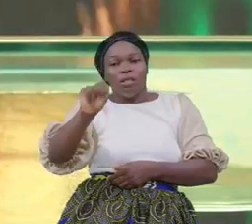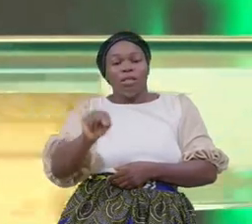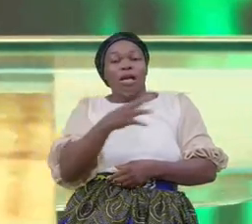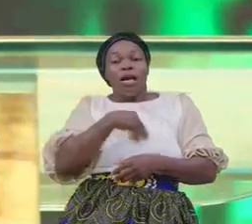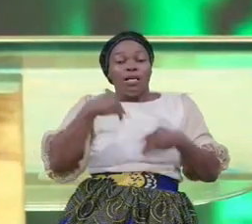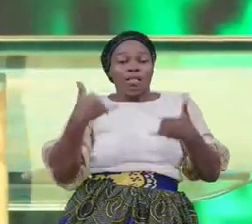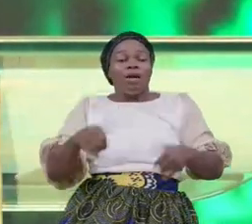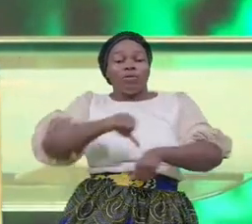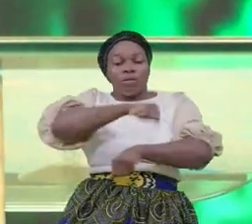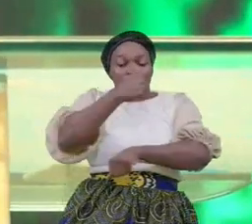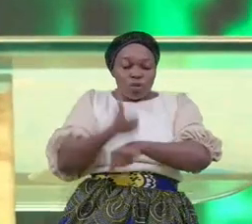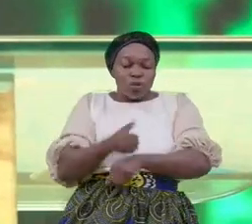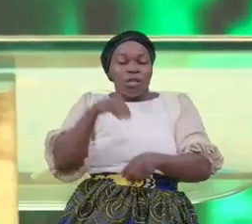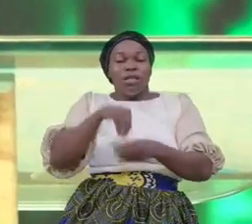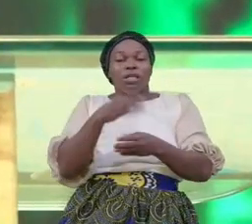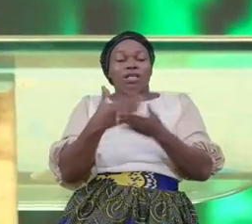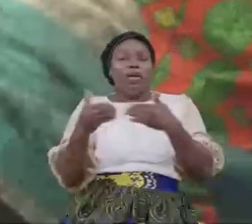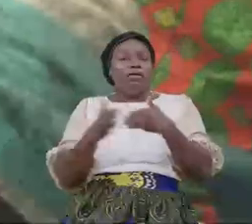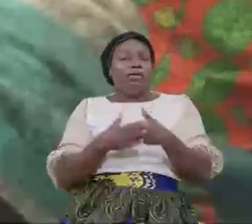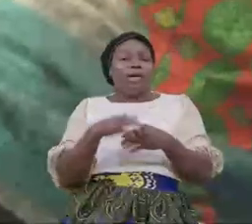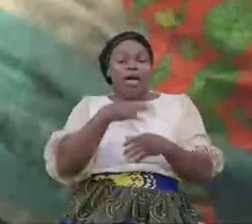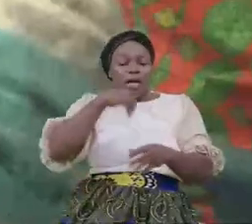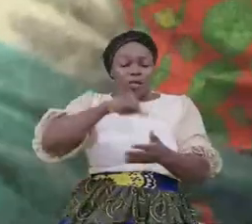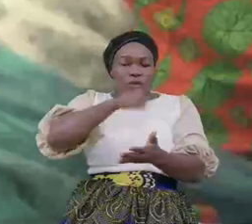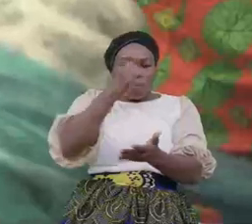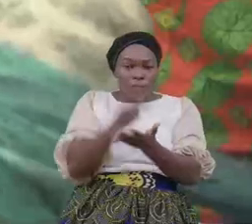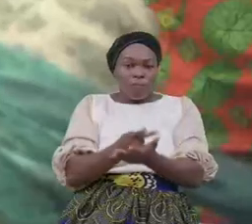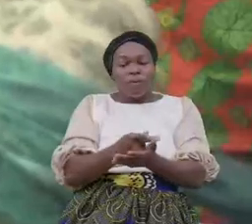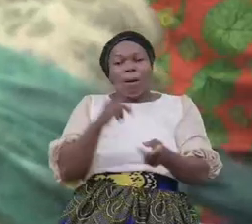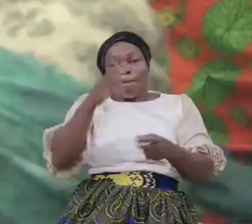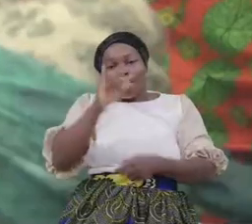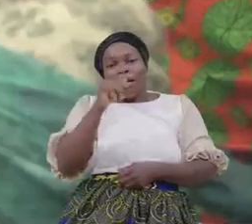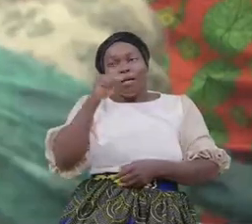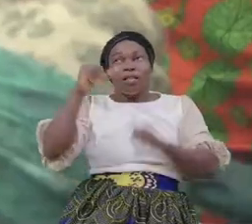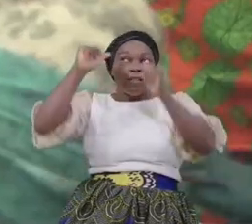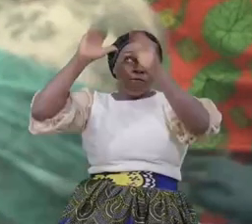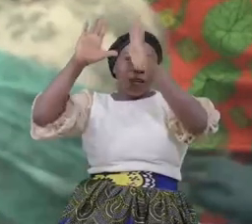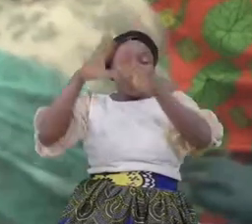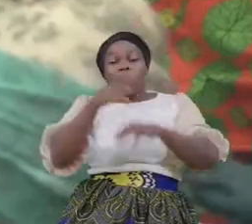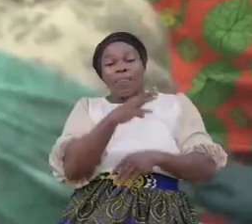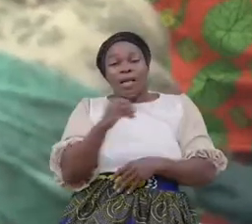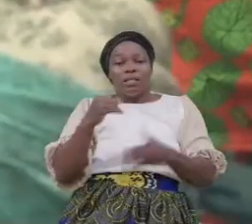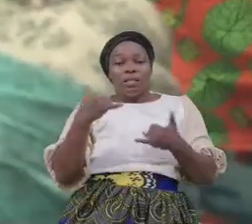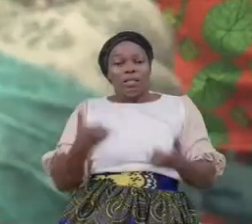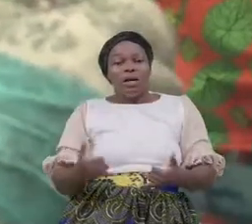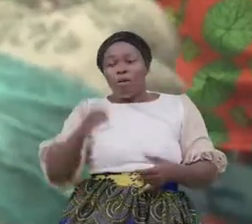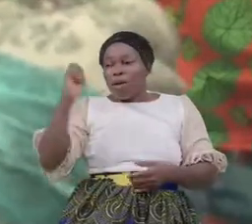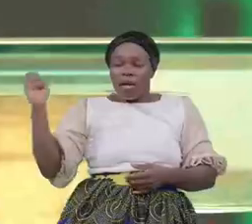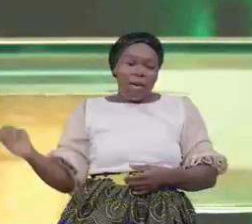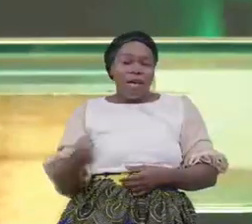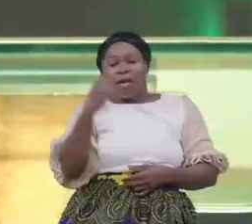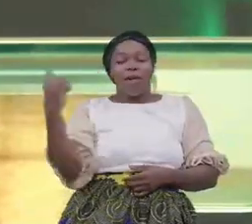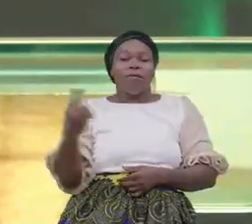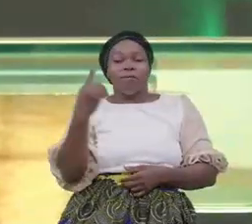Alors c'était confirmé par le Père. Confirmé par le Père. Lui, alors ayant... Et